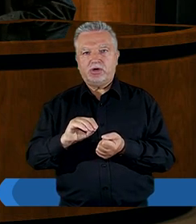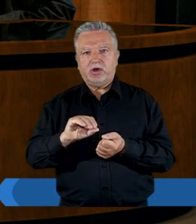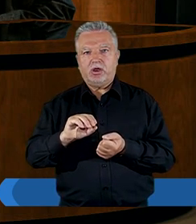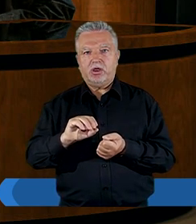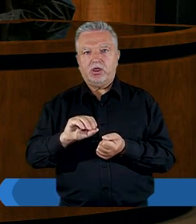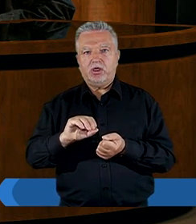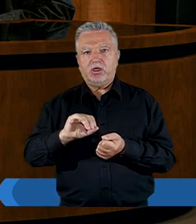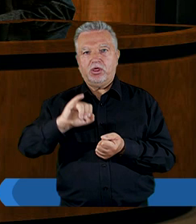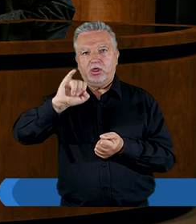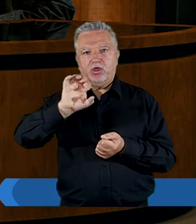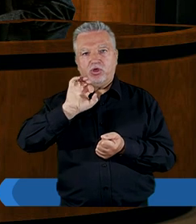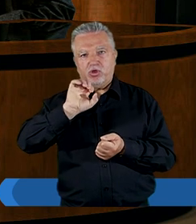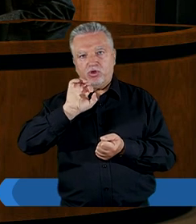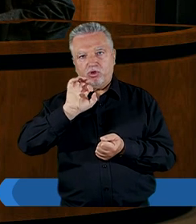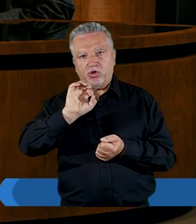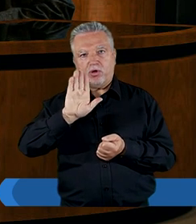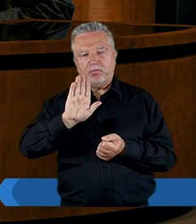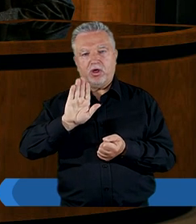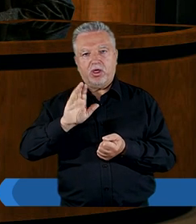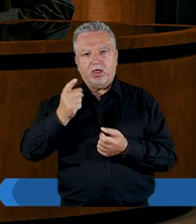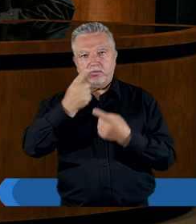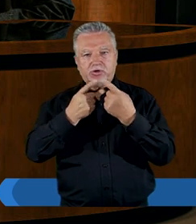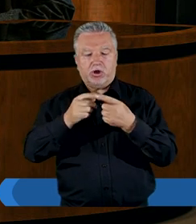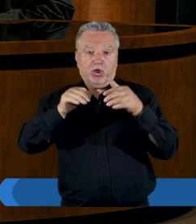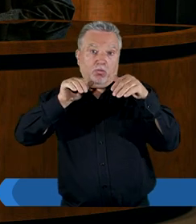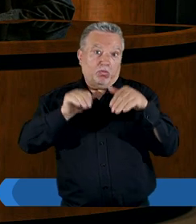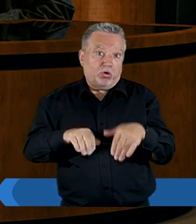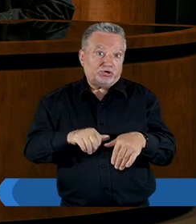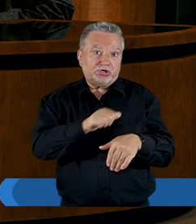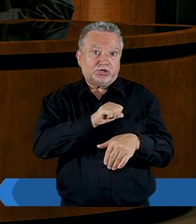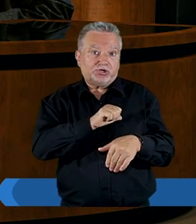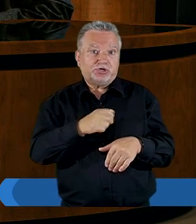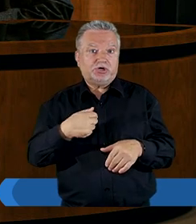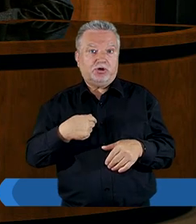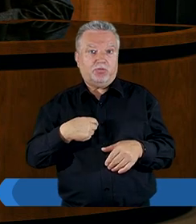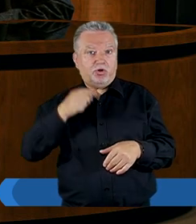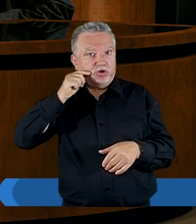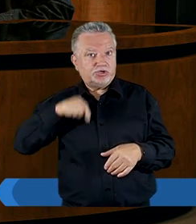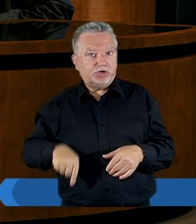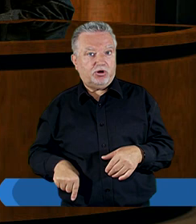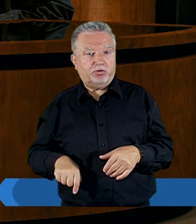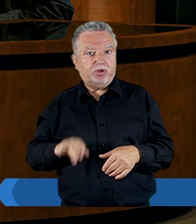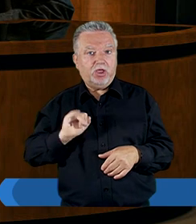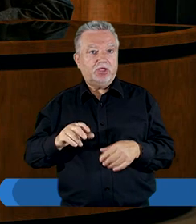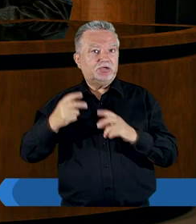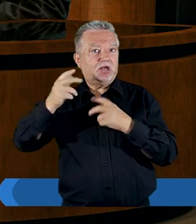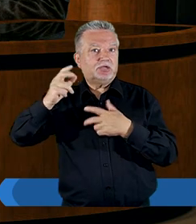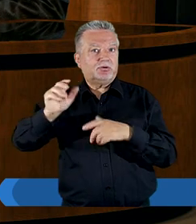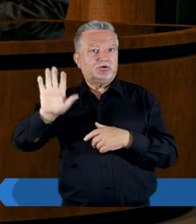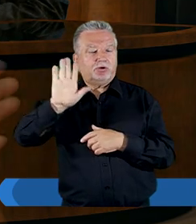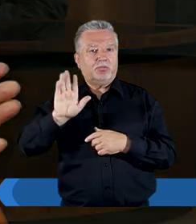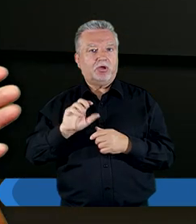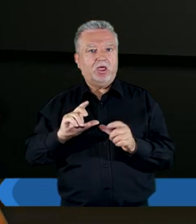Job myślał bowiem, może zgrzeszyli moi synowie i znieważyli Boga w swych sercach. Ale